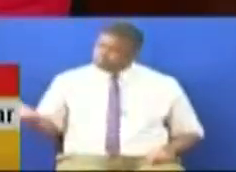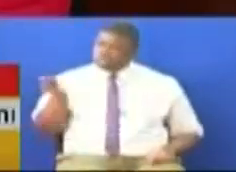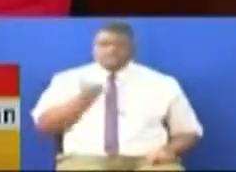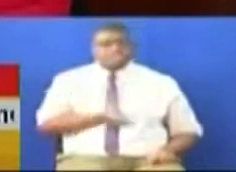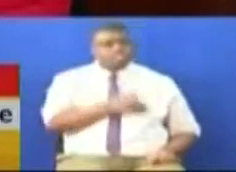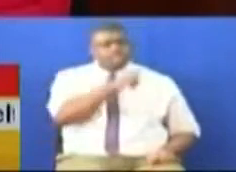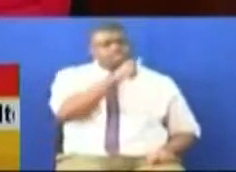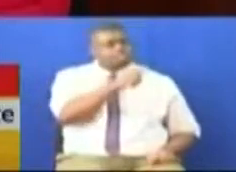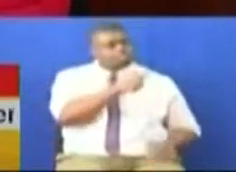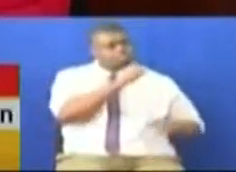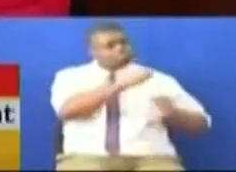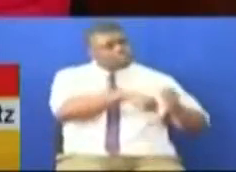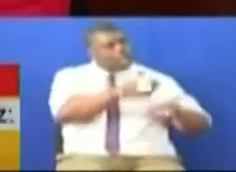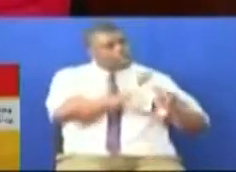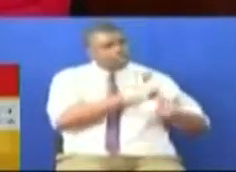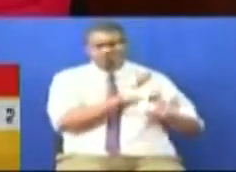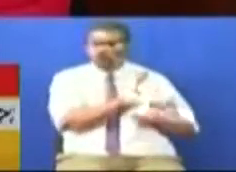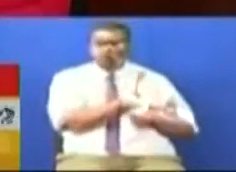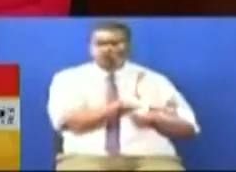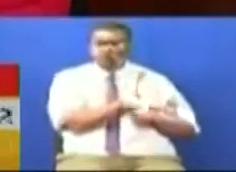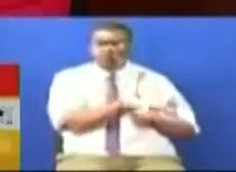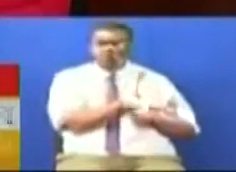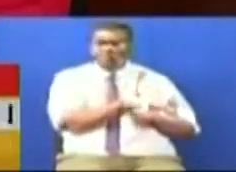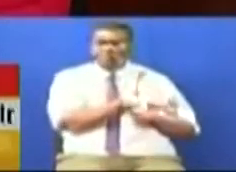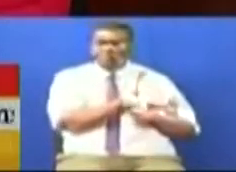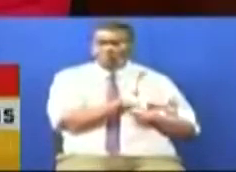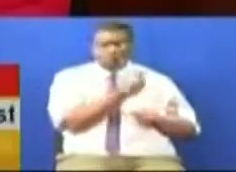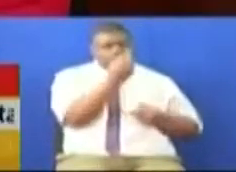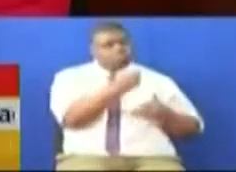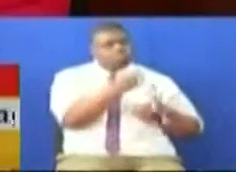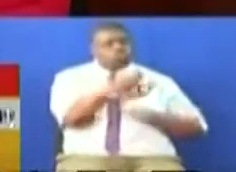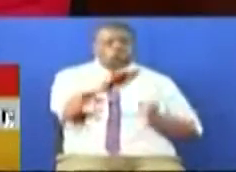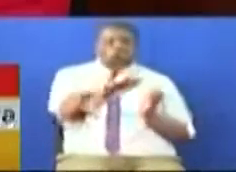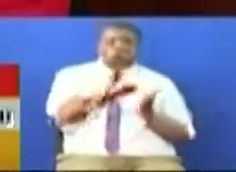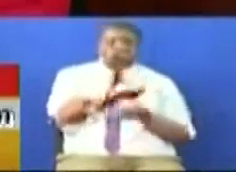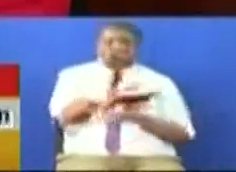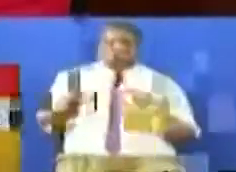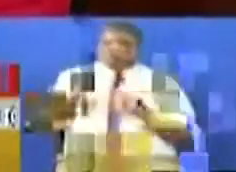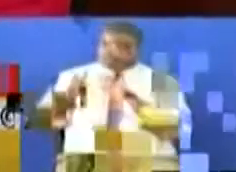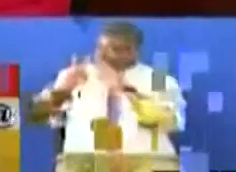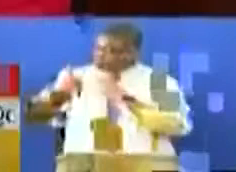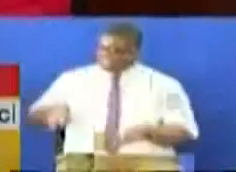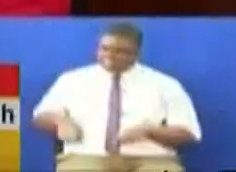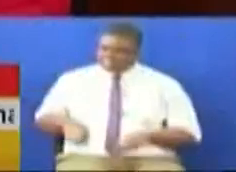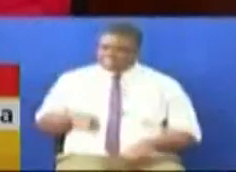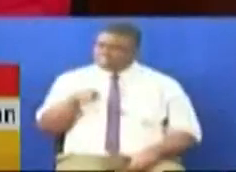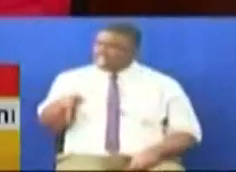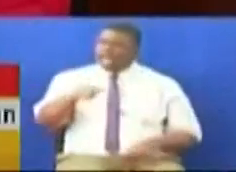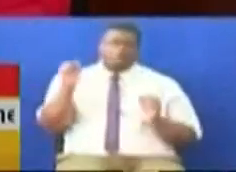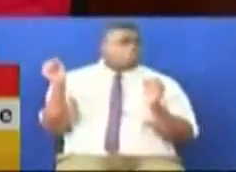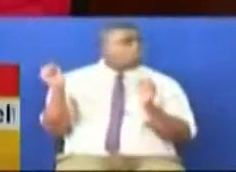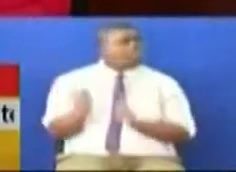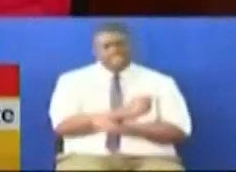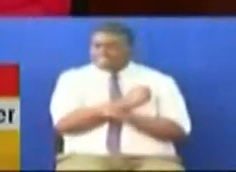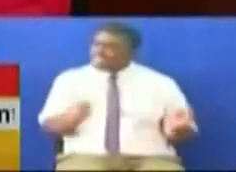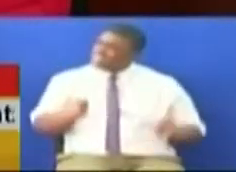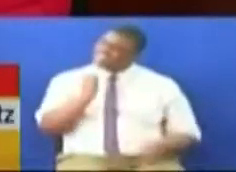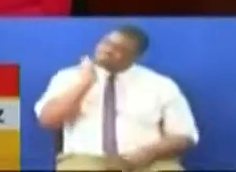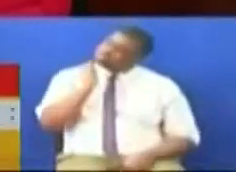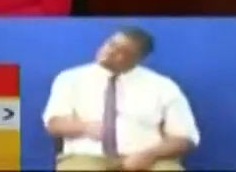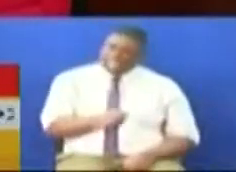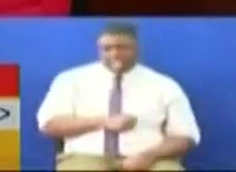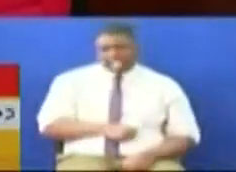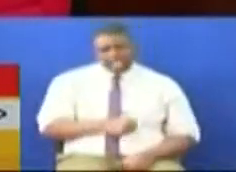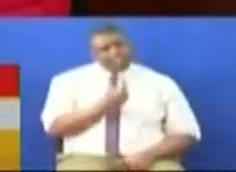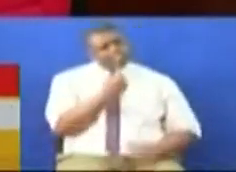uko redundant, mmeingiza fedha za wapiga kura bila kufanya utafiti. Hiyo ni haiwezekani, Mheshimiwa Speaker. Kama ni management ambayo iko